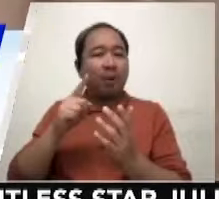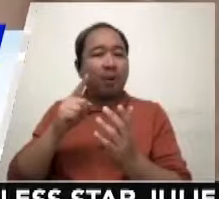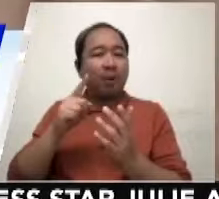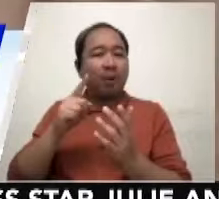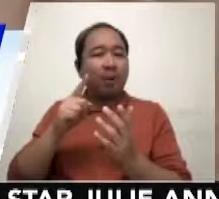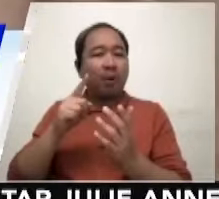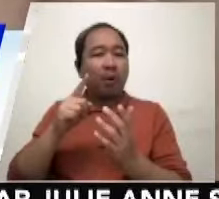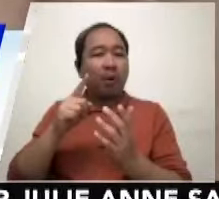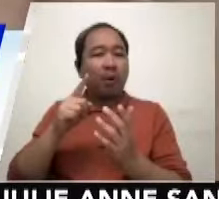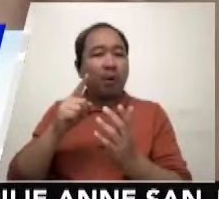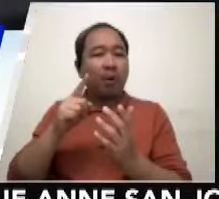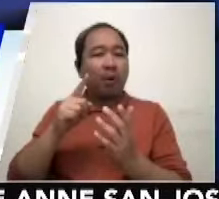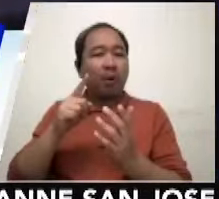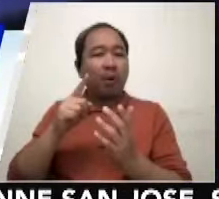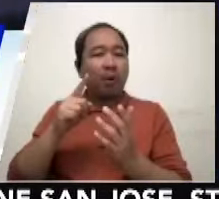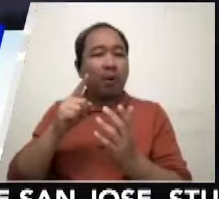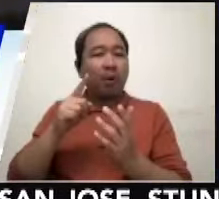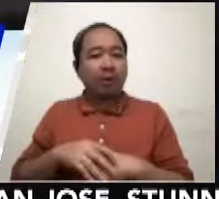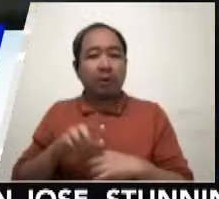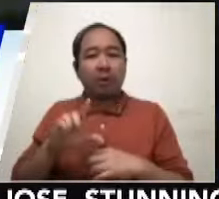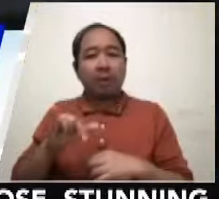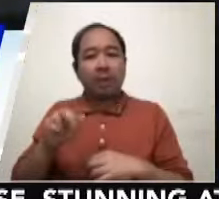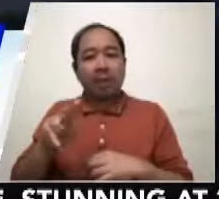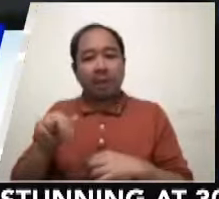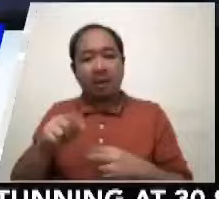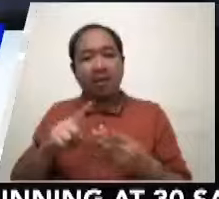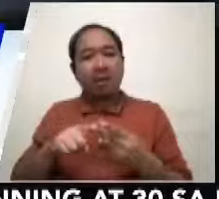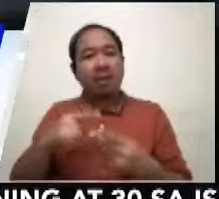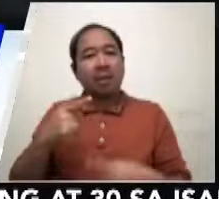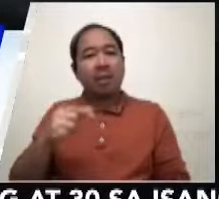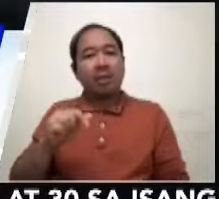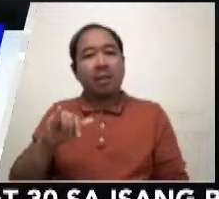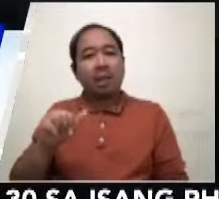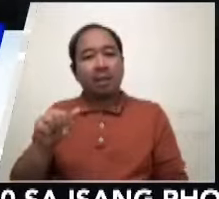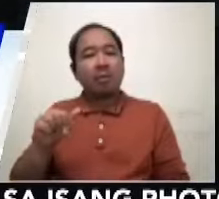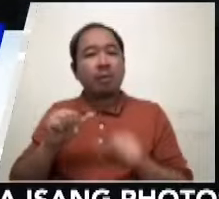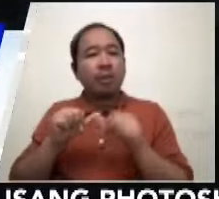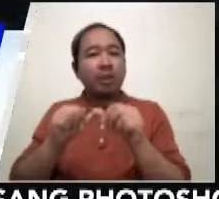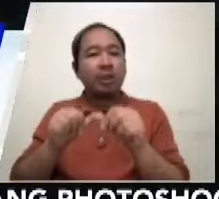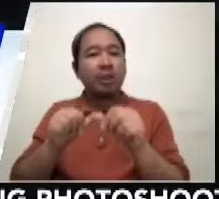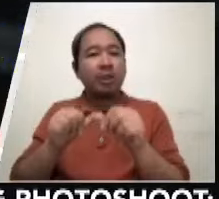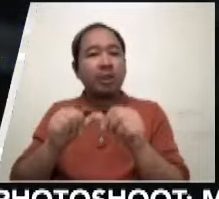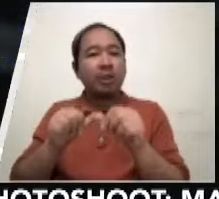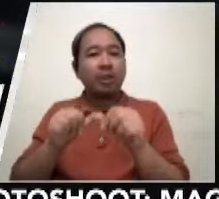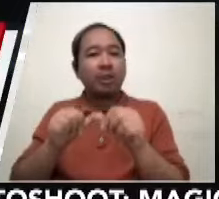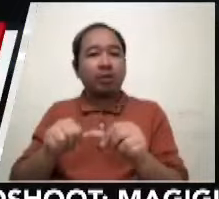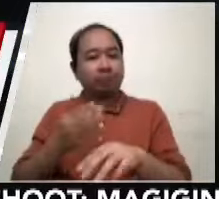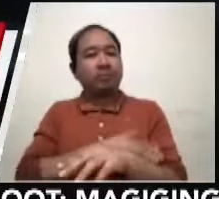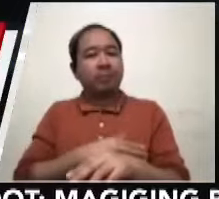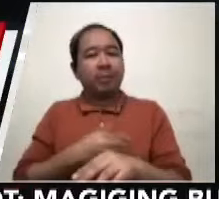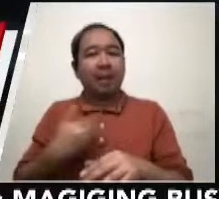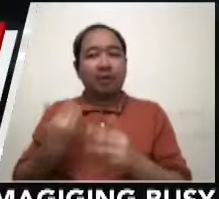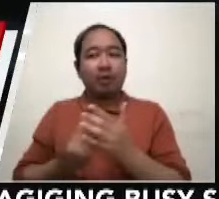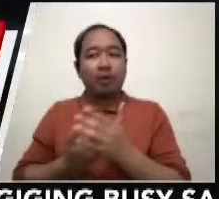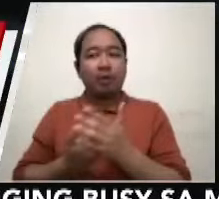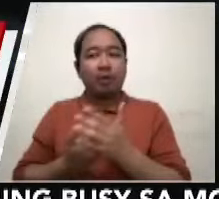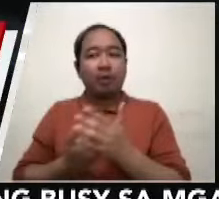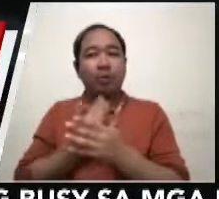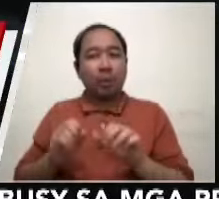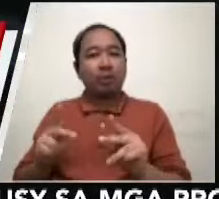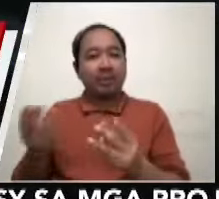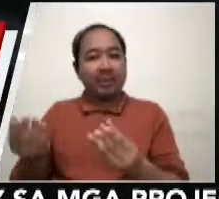teens Liana May and Gaya Misha continue to soar. Another opportunity na naman po yung dumating sa akin